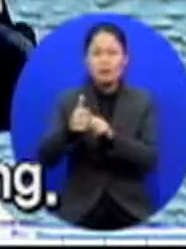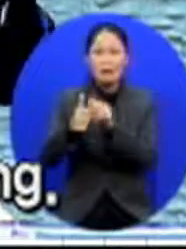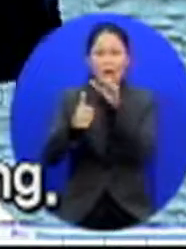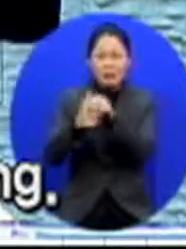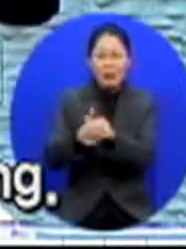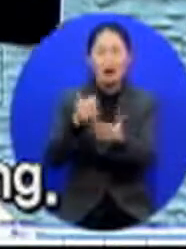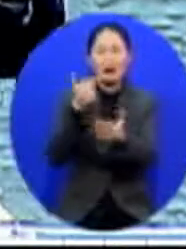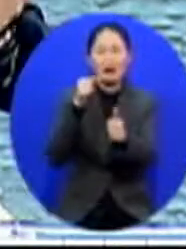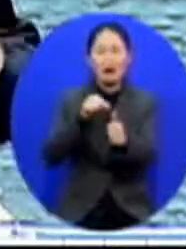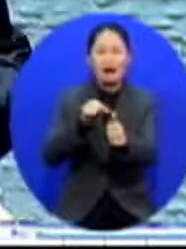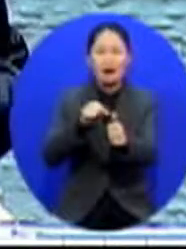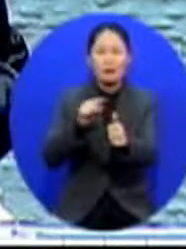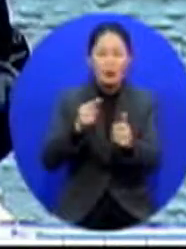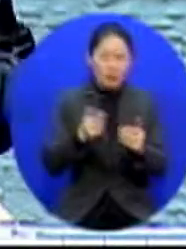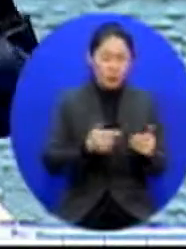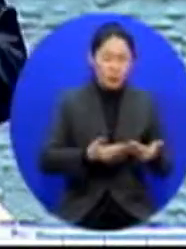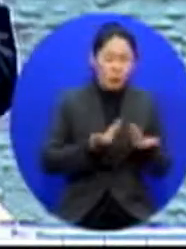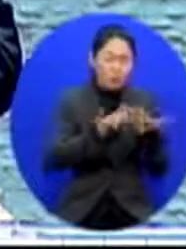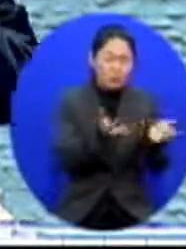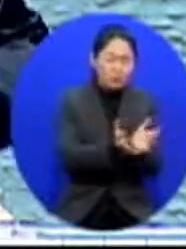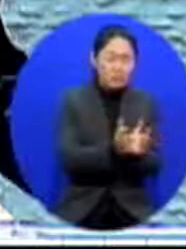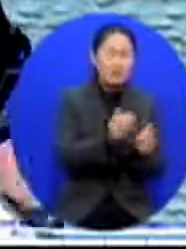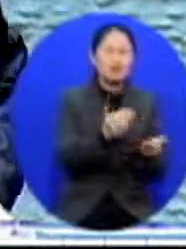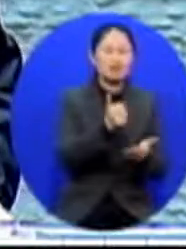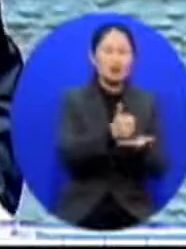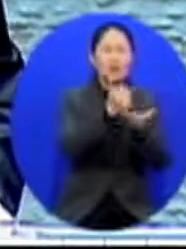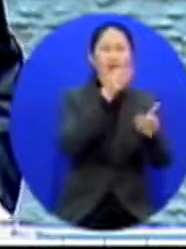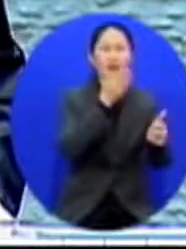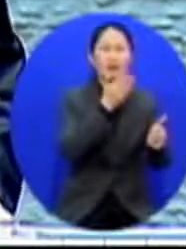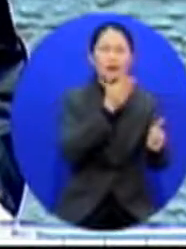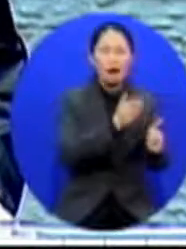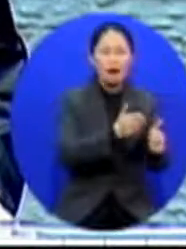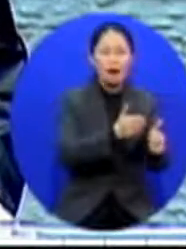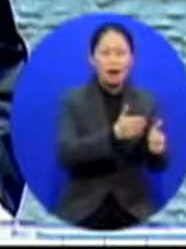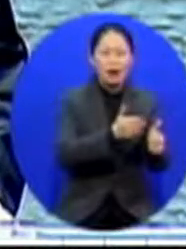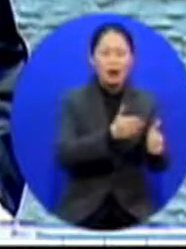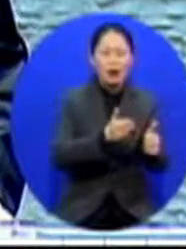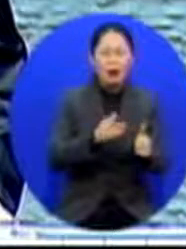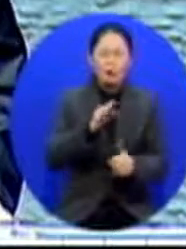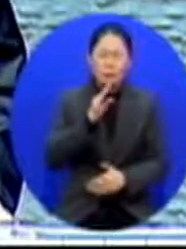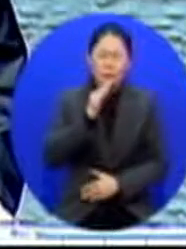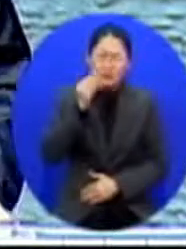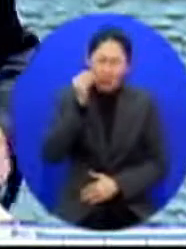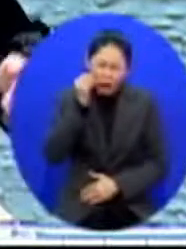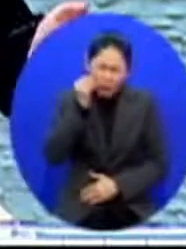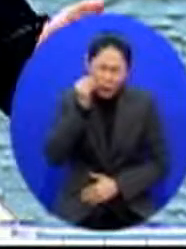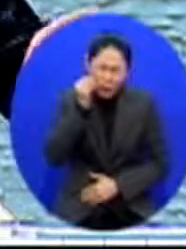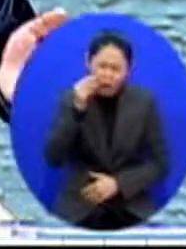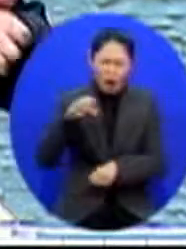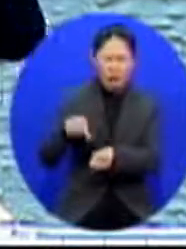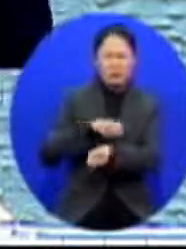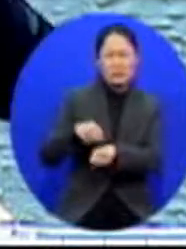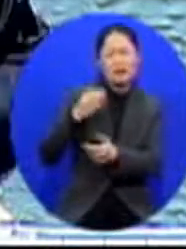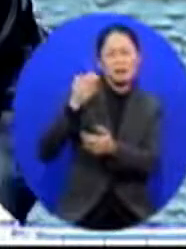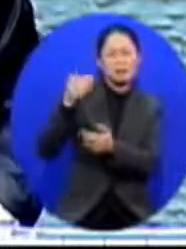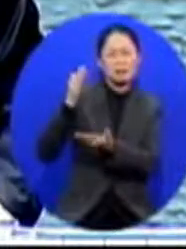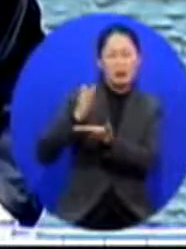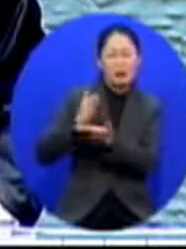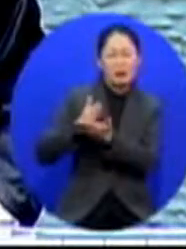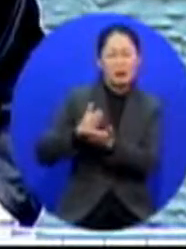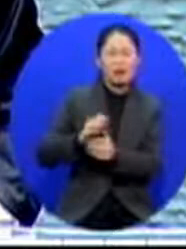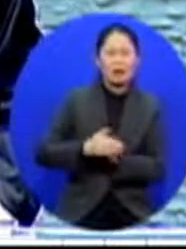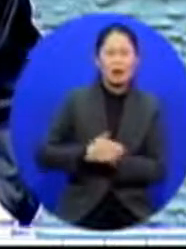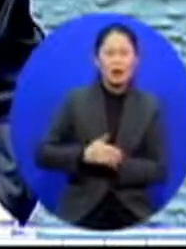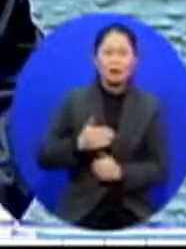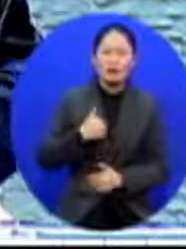무슨 봉사부 소의 섬겨 달라 좀 제발 좀 귀찮게 하지 않음 좋겠어 한 점 예수 믿어도 좀 편하게 믿게 못해